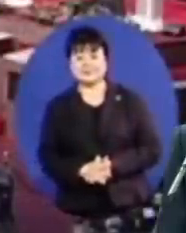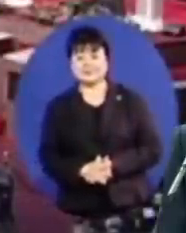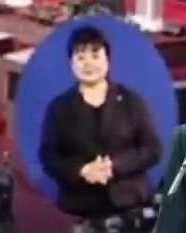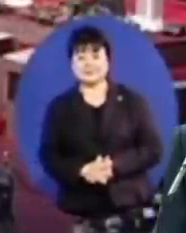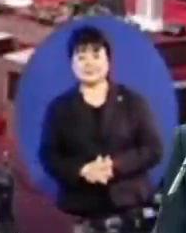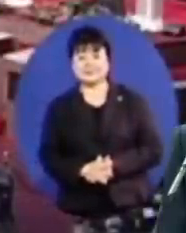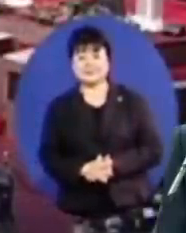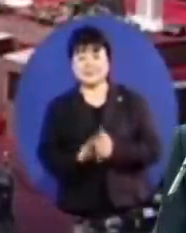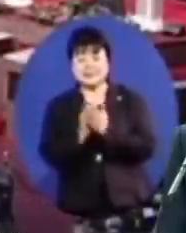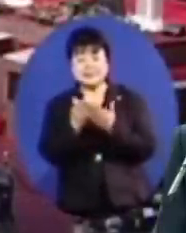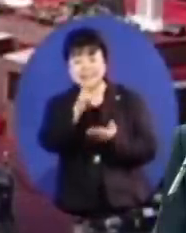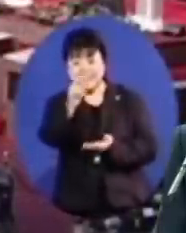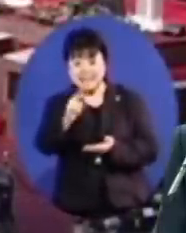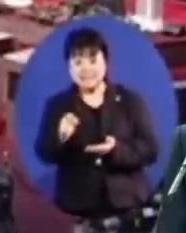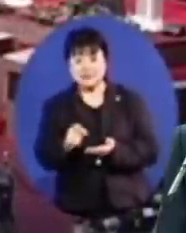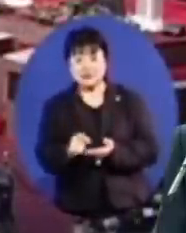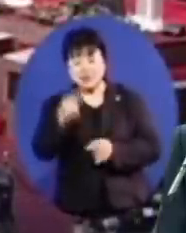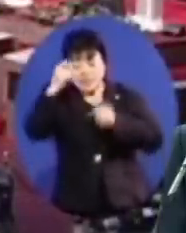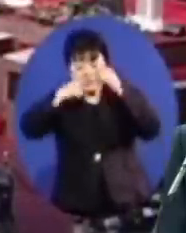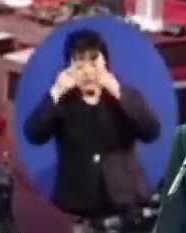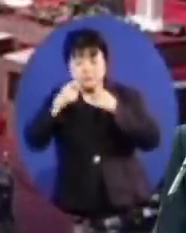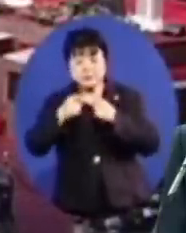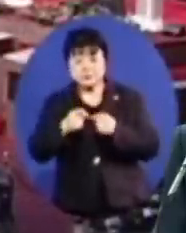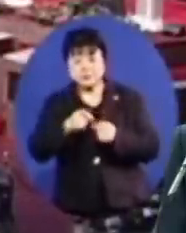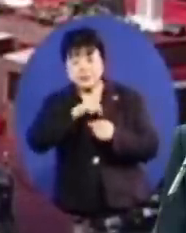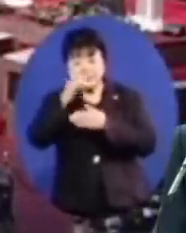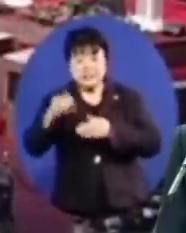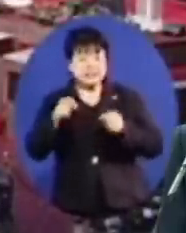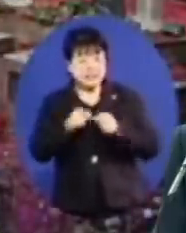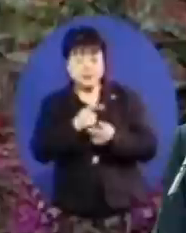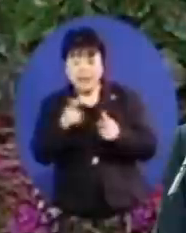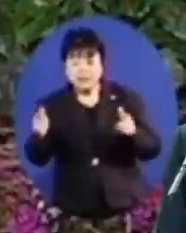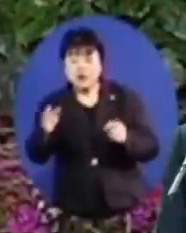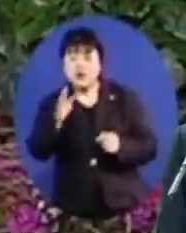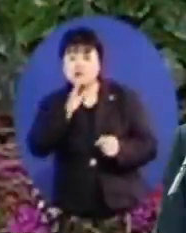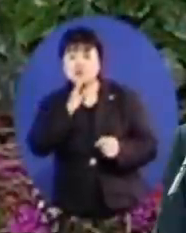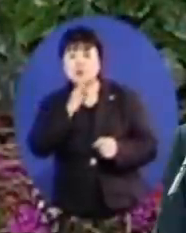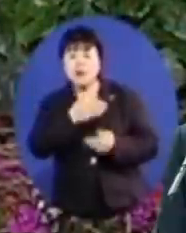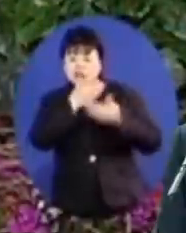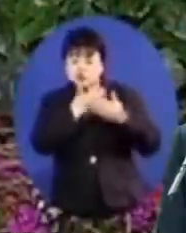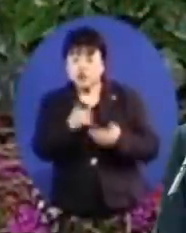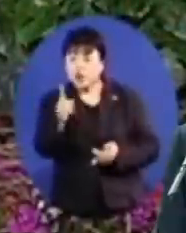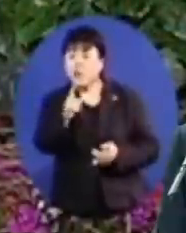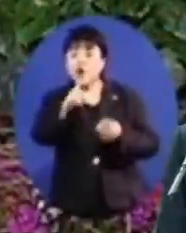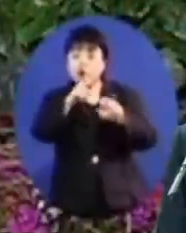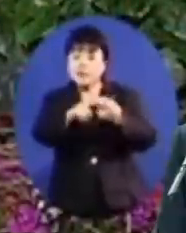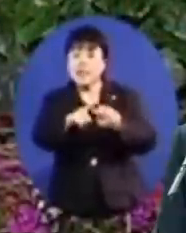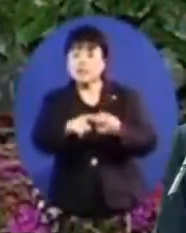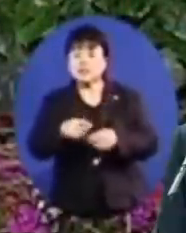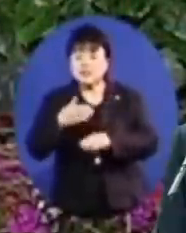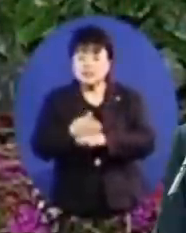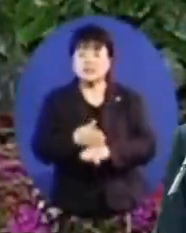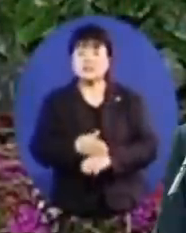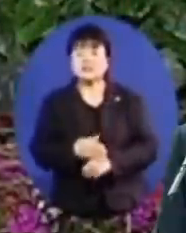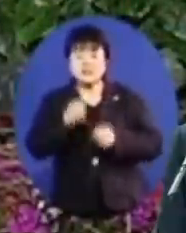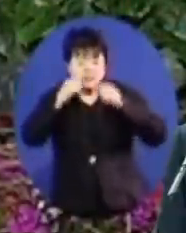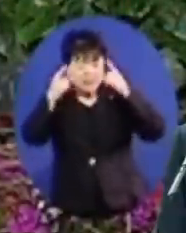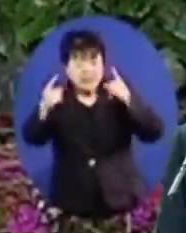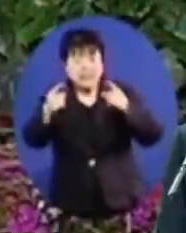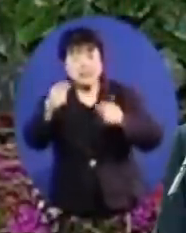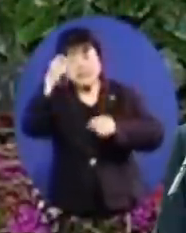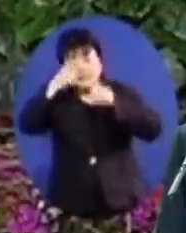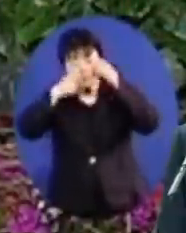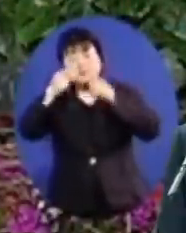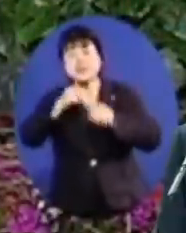히블로스는 이 책에서 우리의 비극은 인생이 짧다는 것이 아니라 정말로 중요한 것이 무엇인가를 너무 늦게 깨달았다는